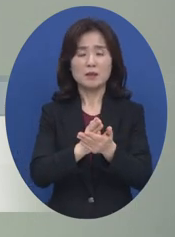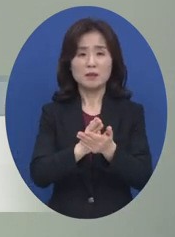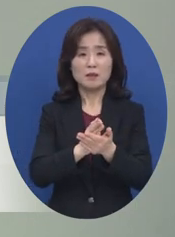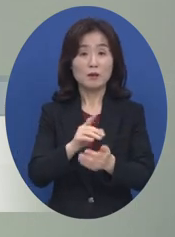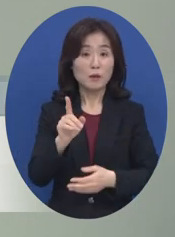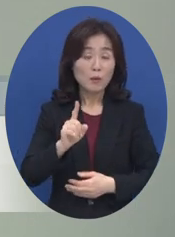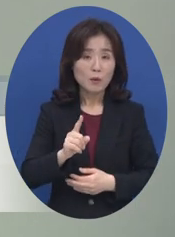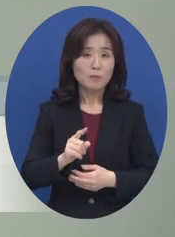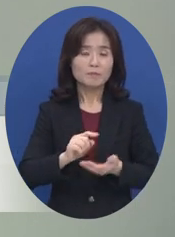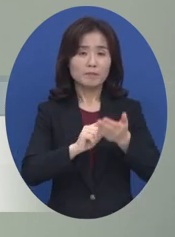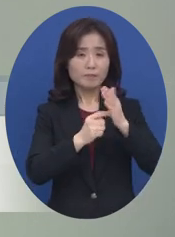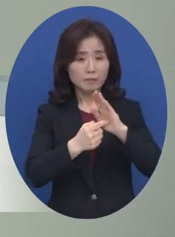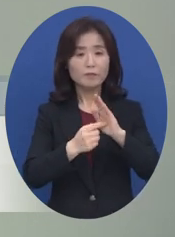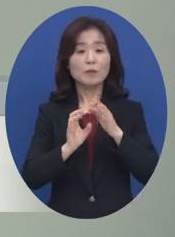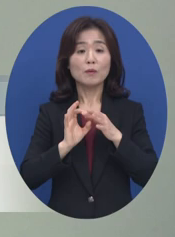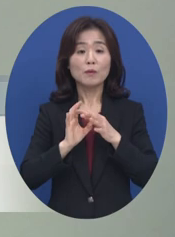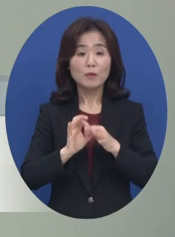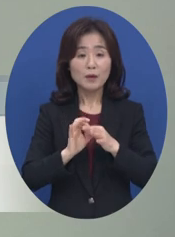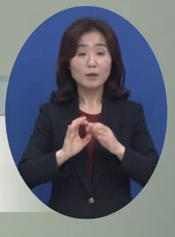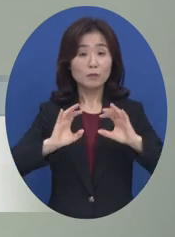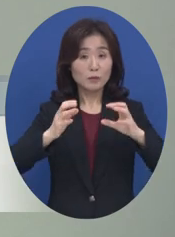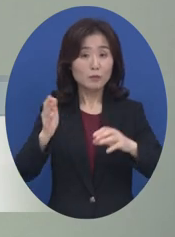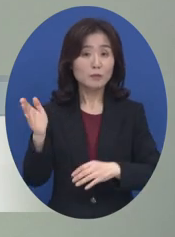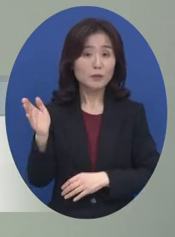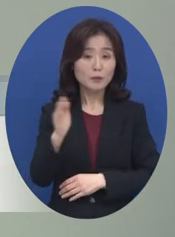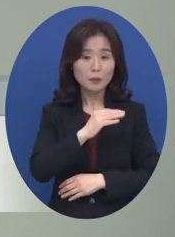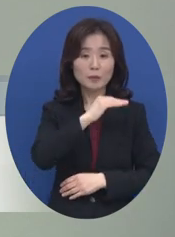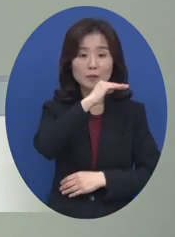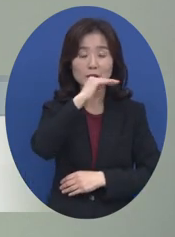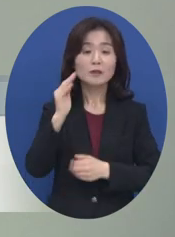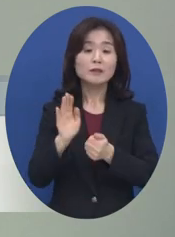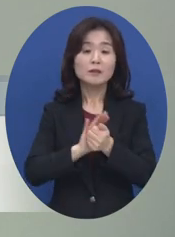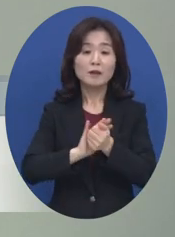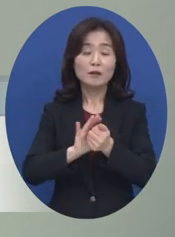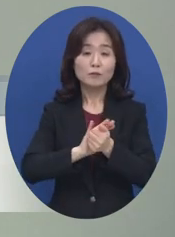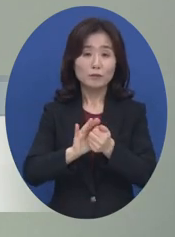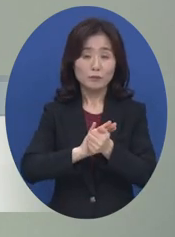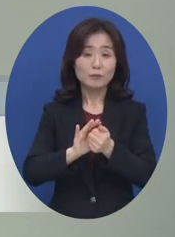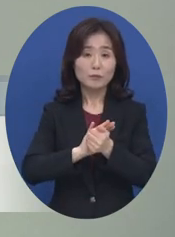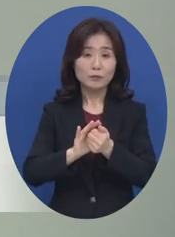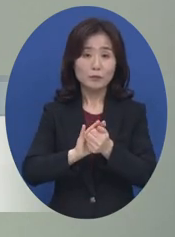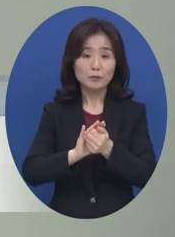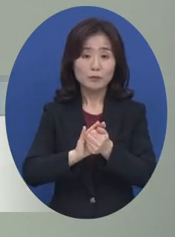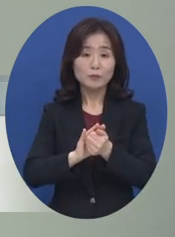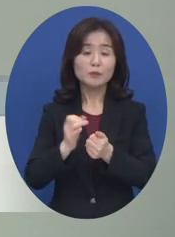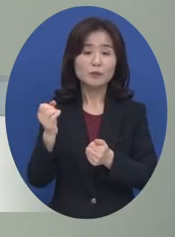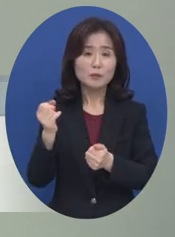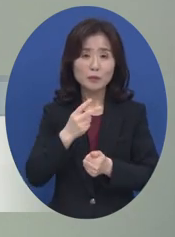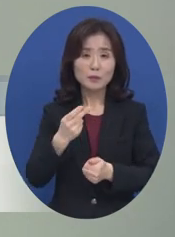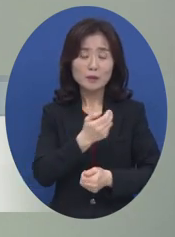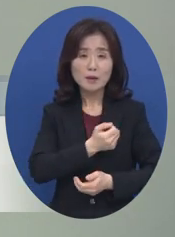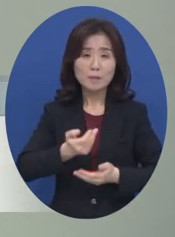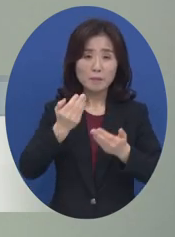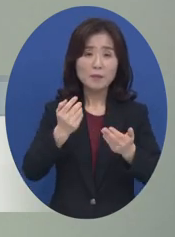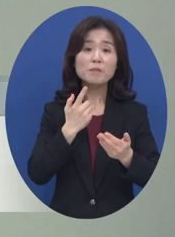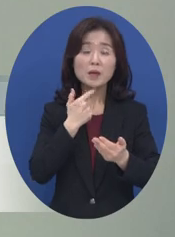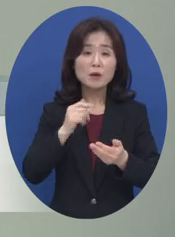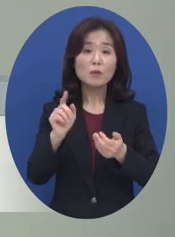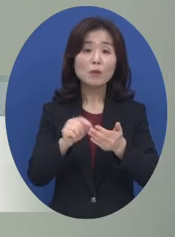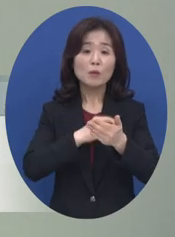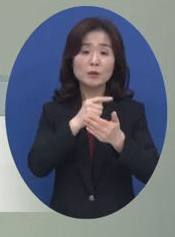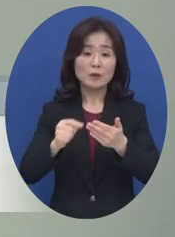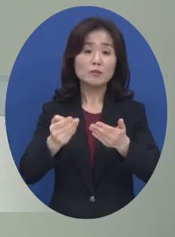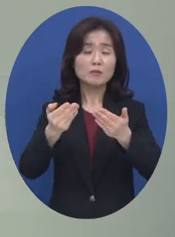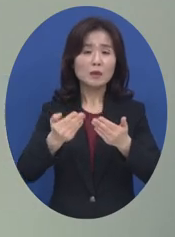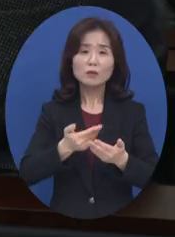연하고 마켓오 뭐 국가로부터 올바른 배우를 받는 그 희생 다운 데 대한 보상을 받는